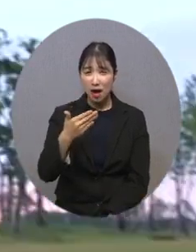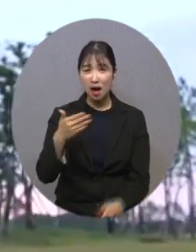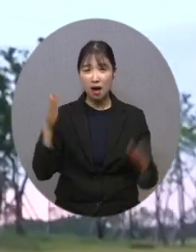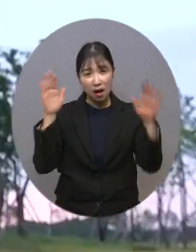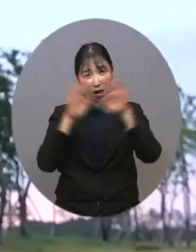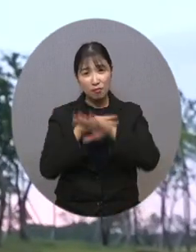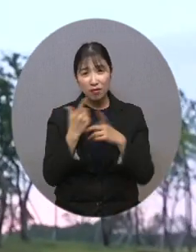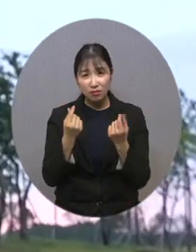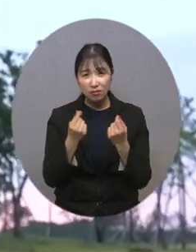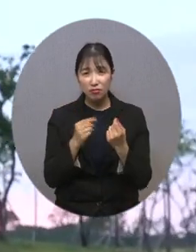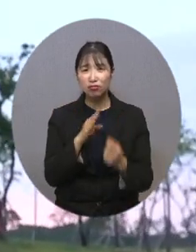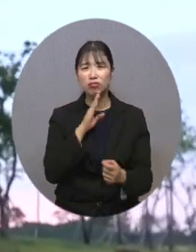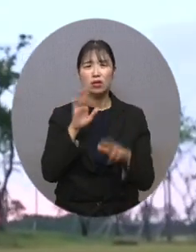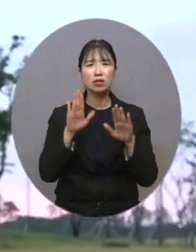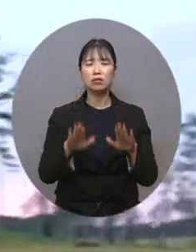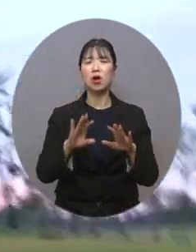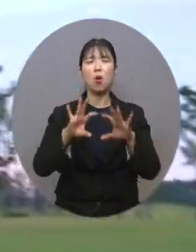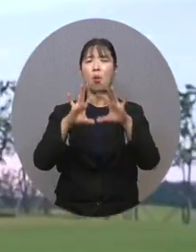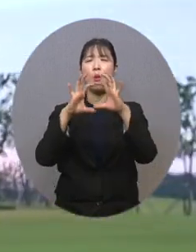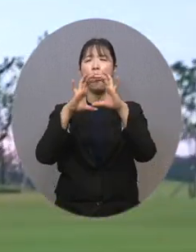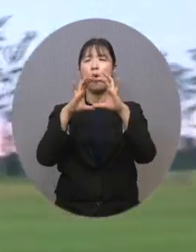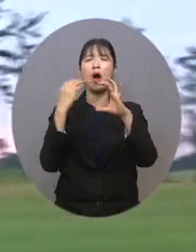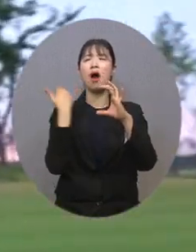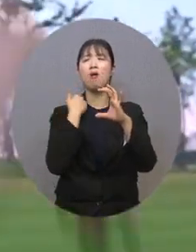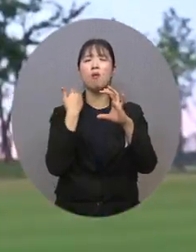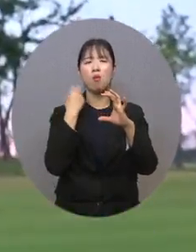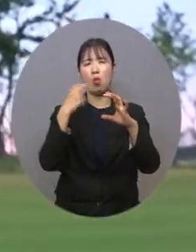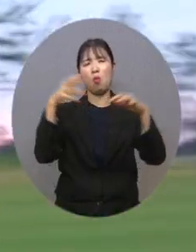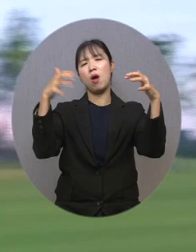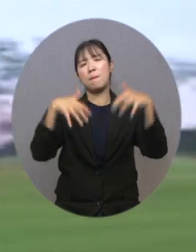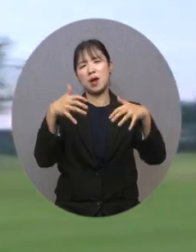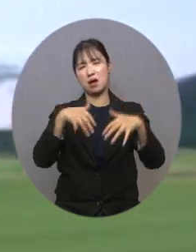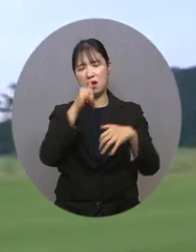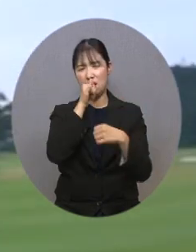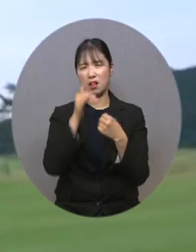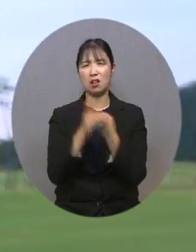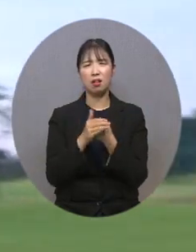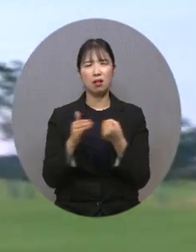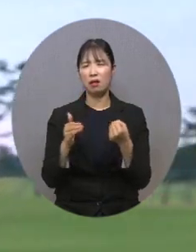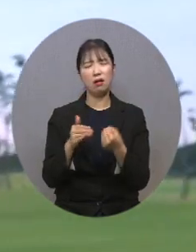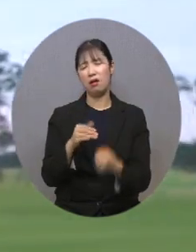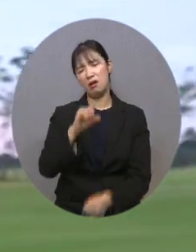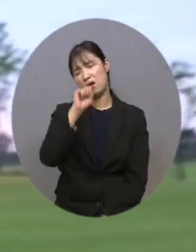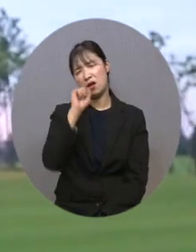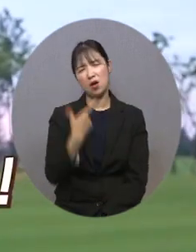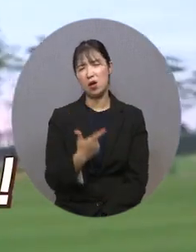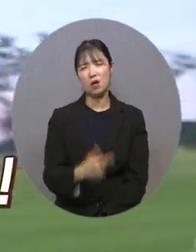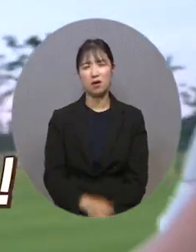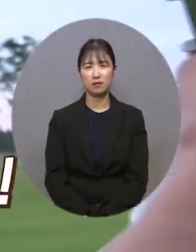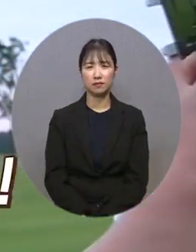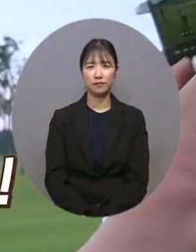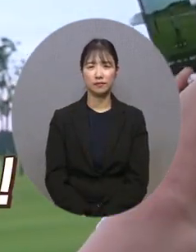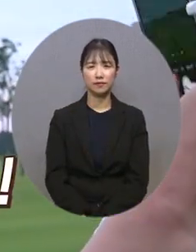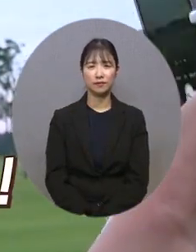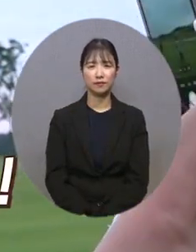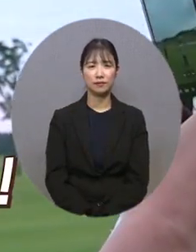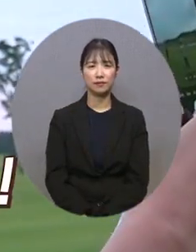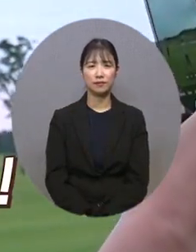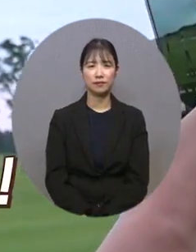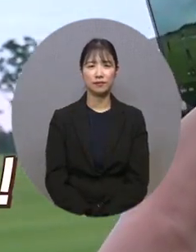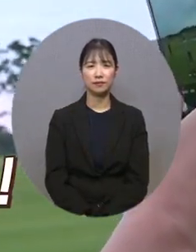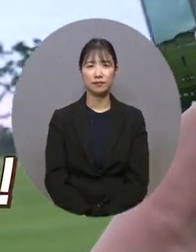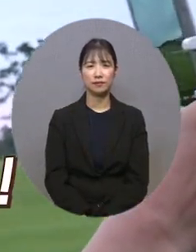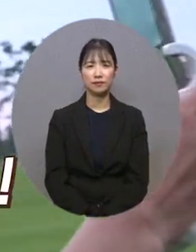느껴져요? 진짜 깜깜해요. 공도 안 보이고 심지어 비도 오고 지금 최악의 순간입니다.